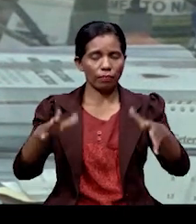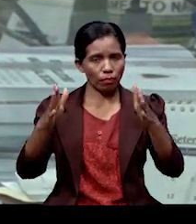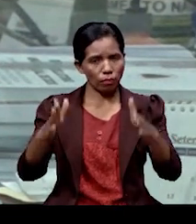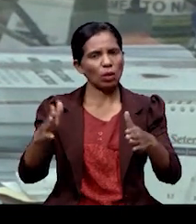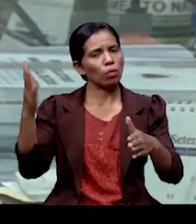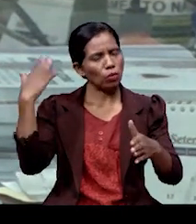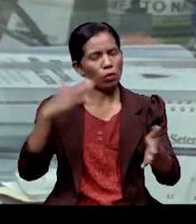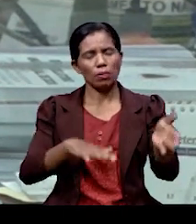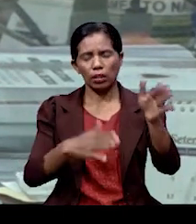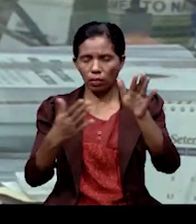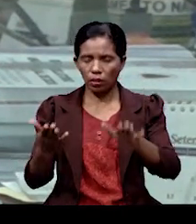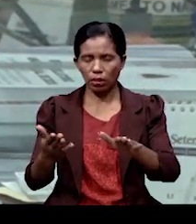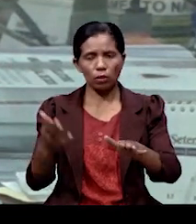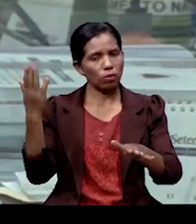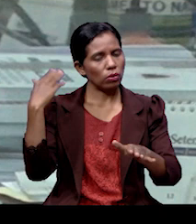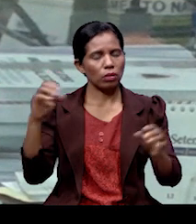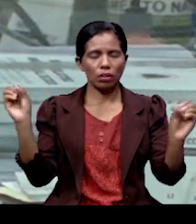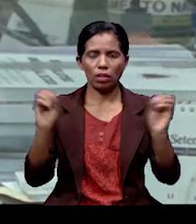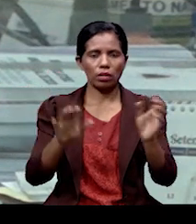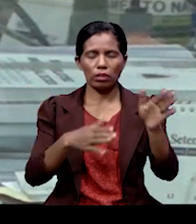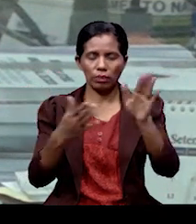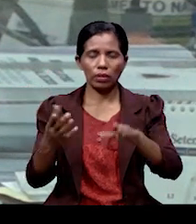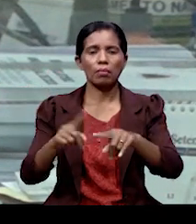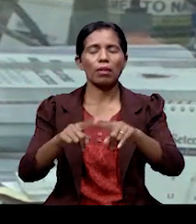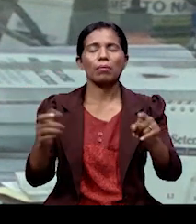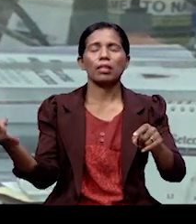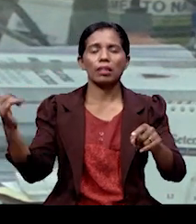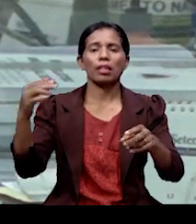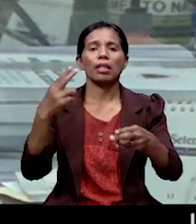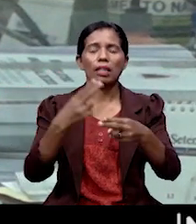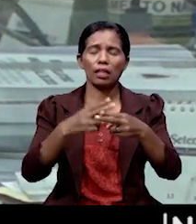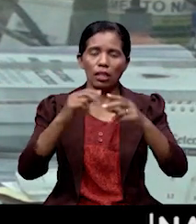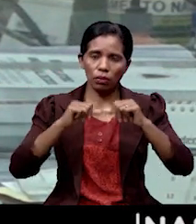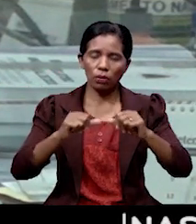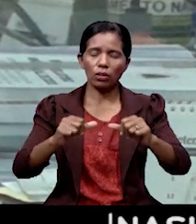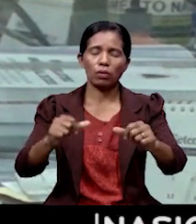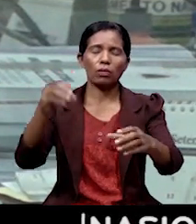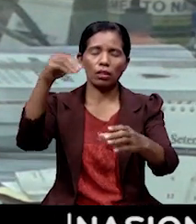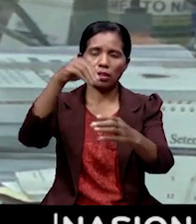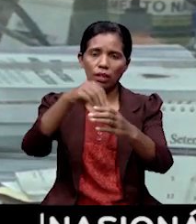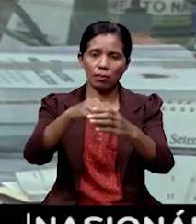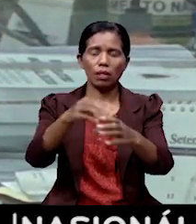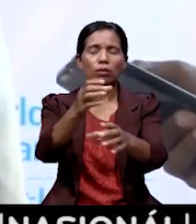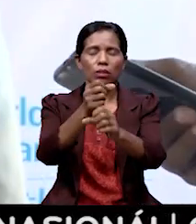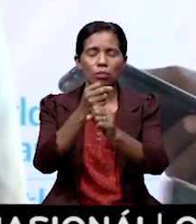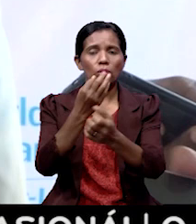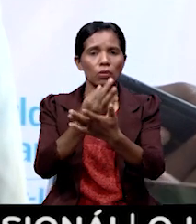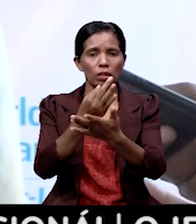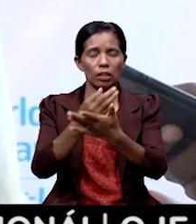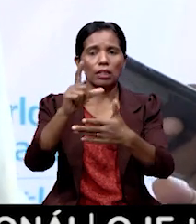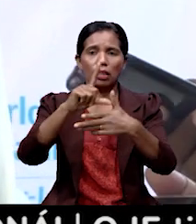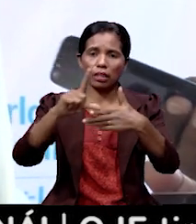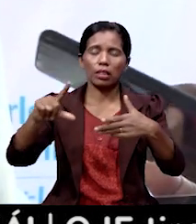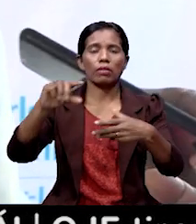tiona, balu la serviço tiona, mas bem, CNB continua tama, ba horicimo subsídio de frontliner, ninha.